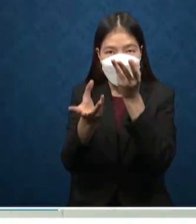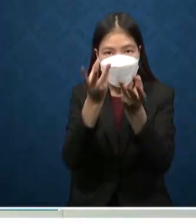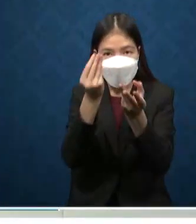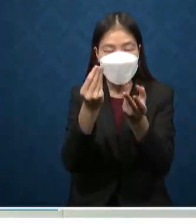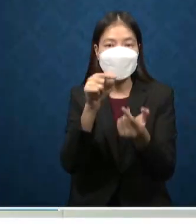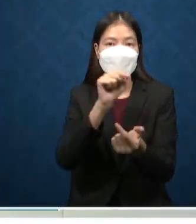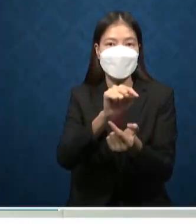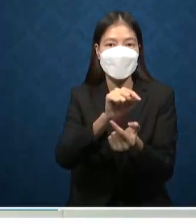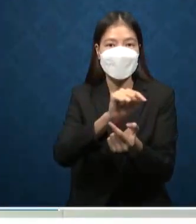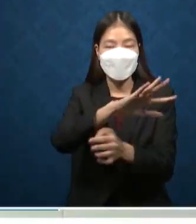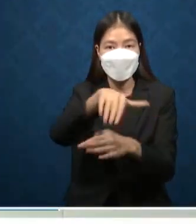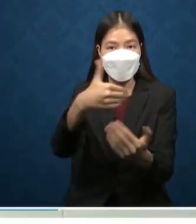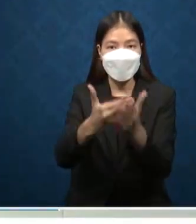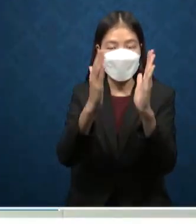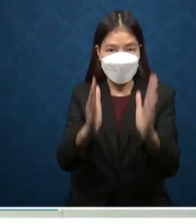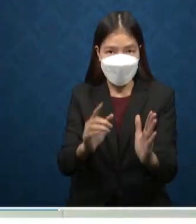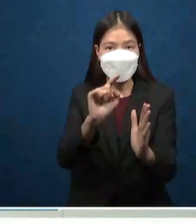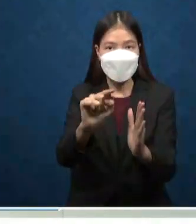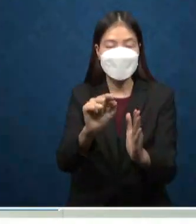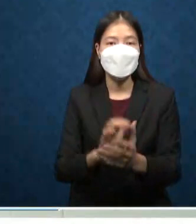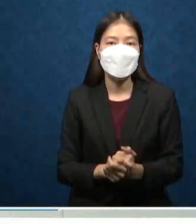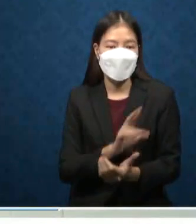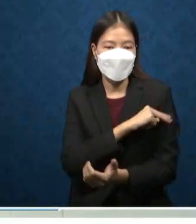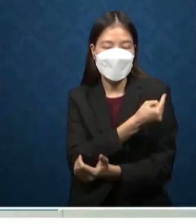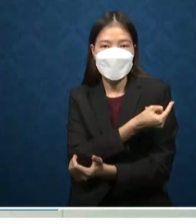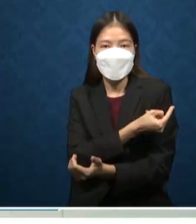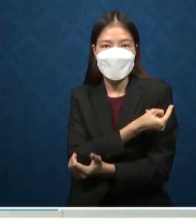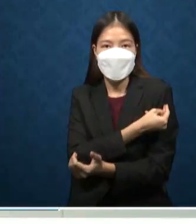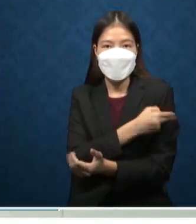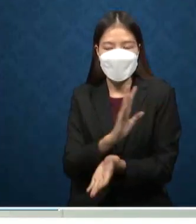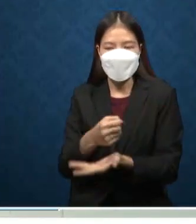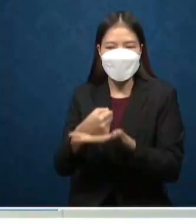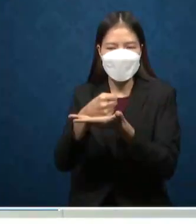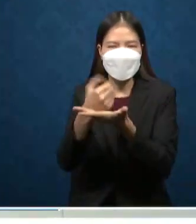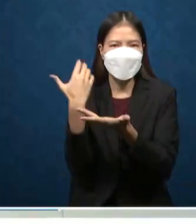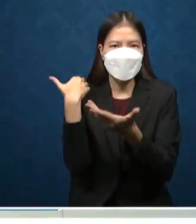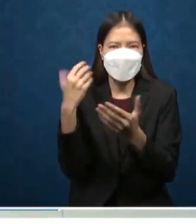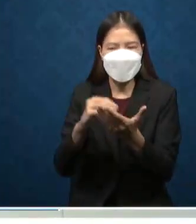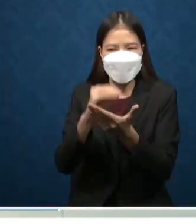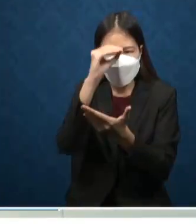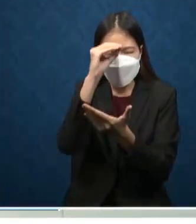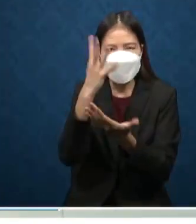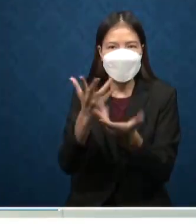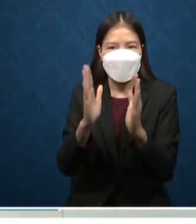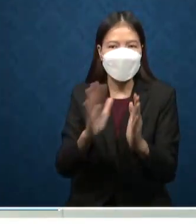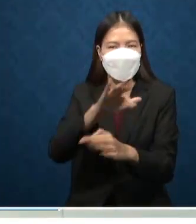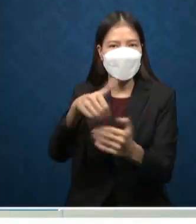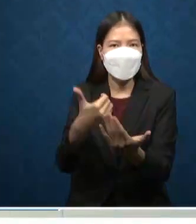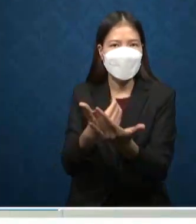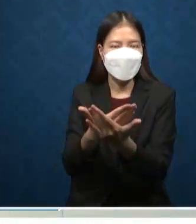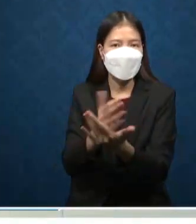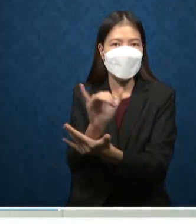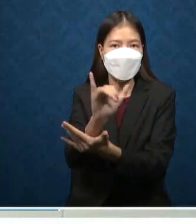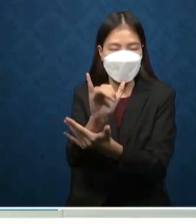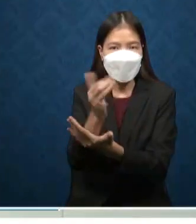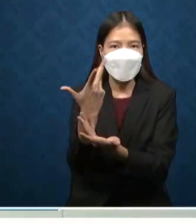ขสาธารณสุขการศึกษาให้คนทุกคนแล้วแต่สาธารณสุขยังไม่ให้สำหรับคนทุกคน เรากำลังจะศึกษาเรื่องค